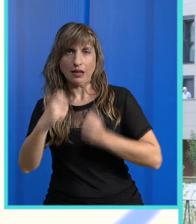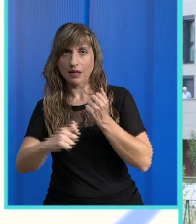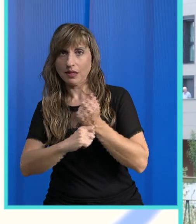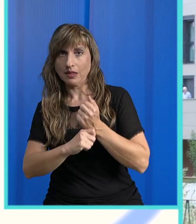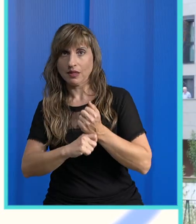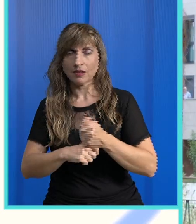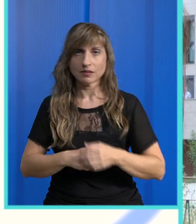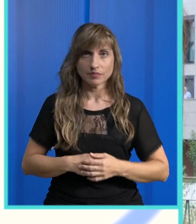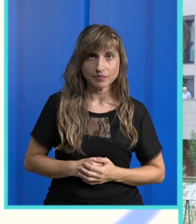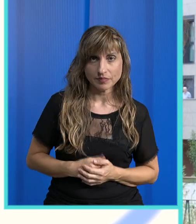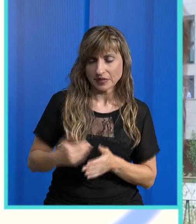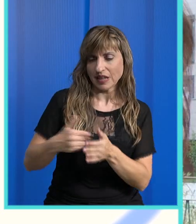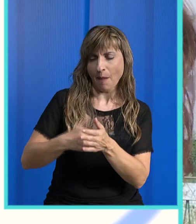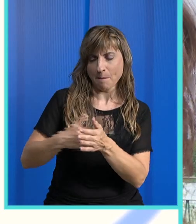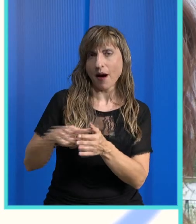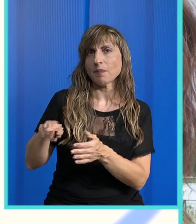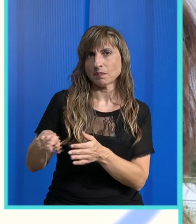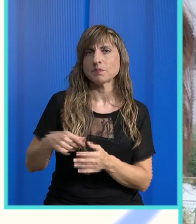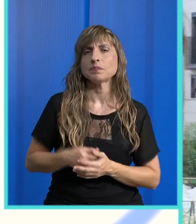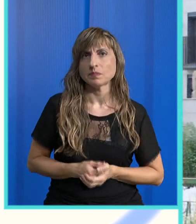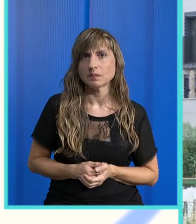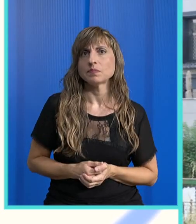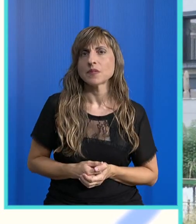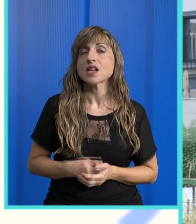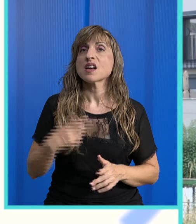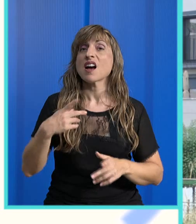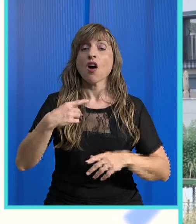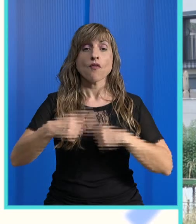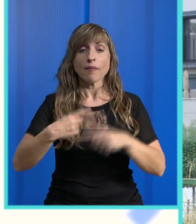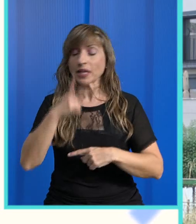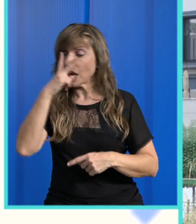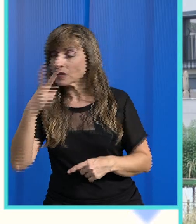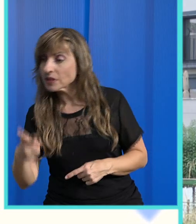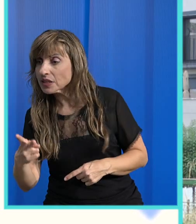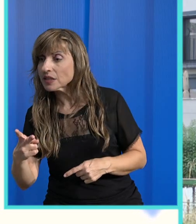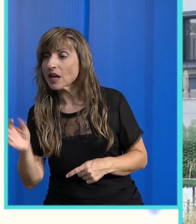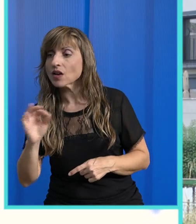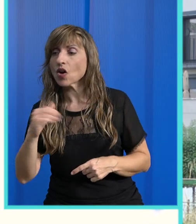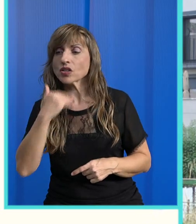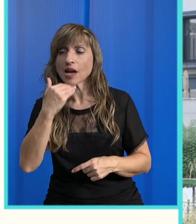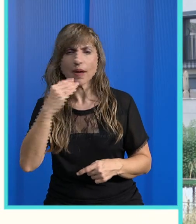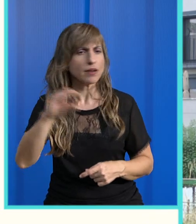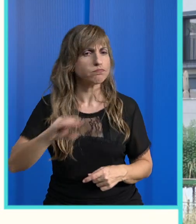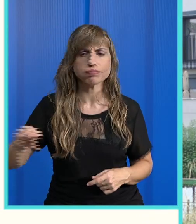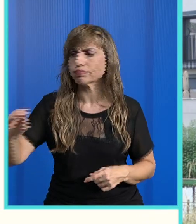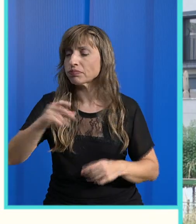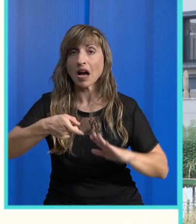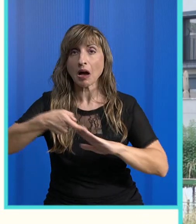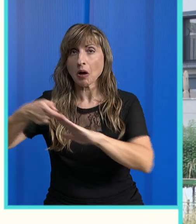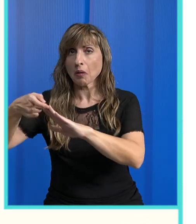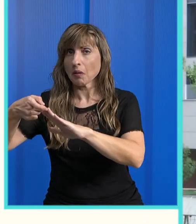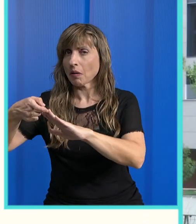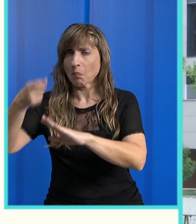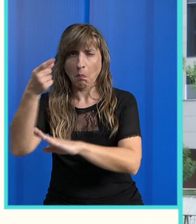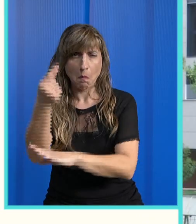Famílies que venen a visitar o persones que estan buscant lloc per aparcar i com saben que aquesta zona la grua passa gairebé